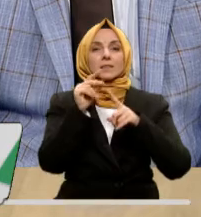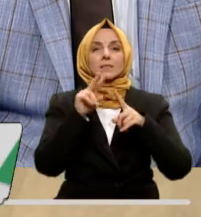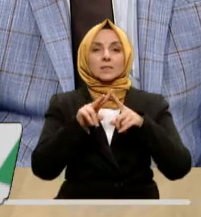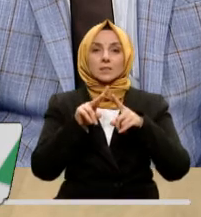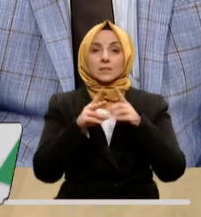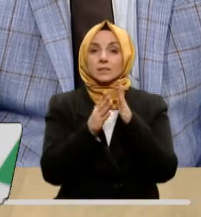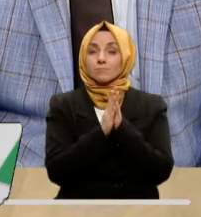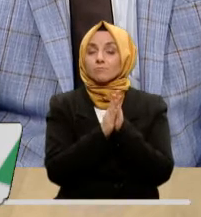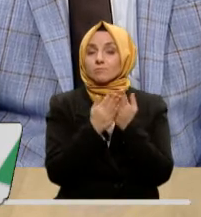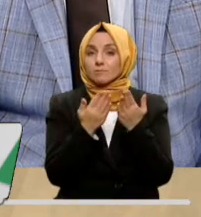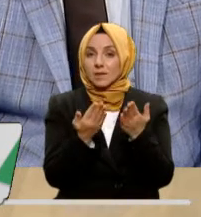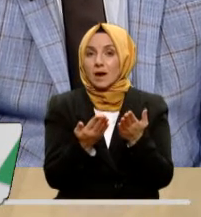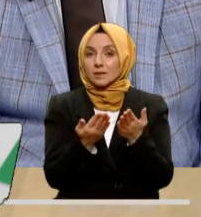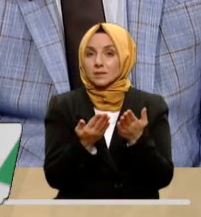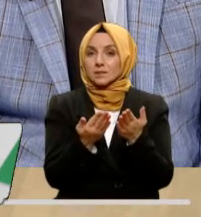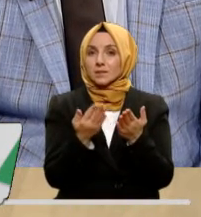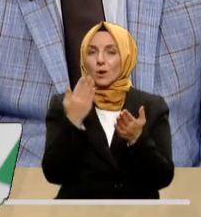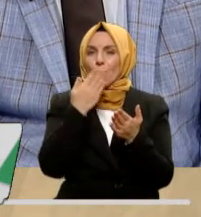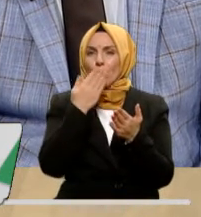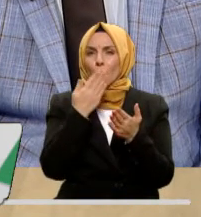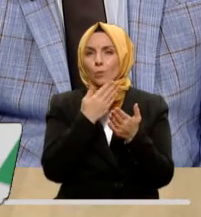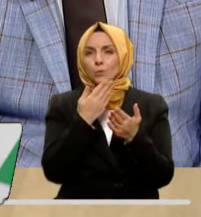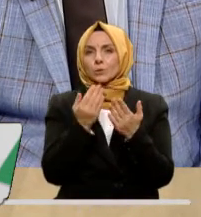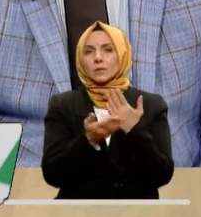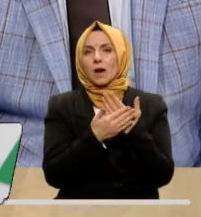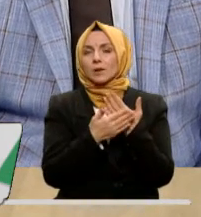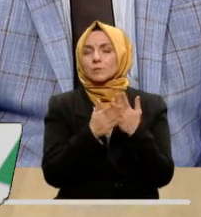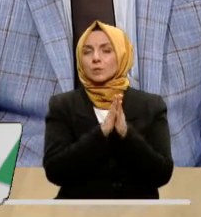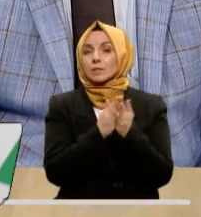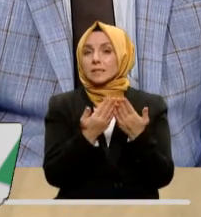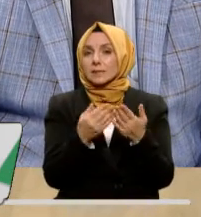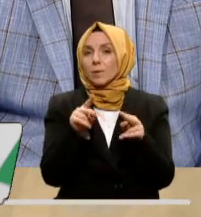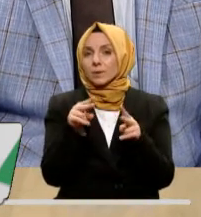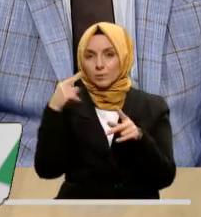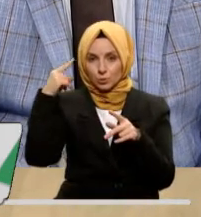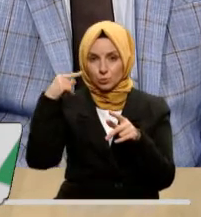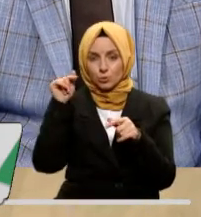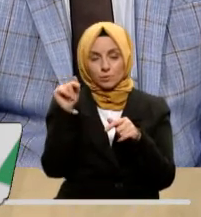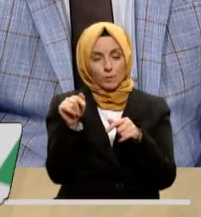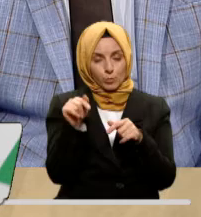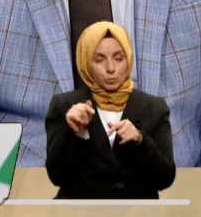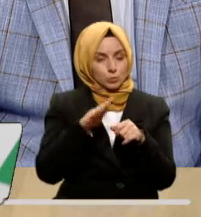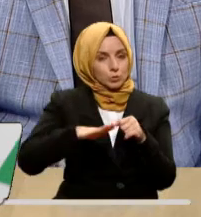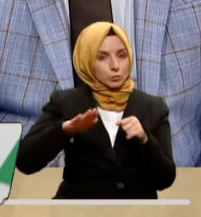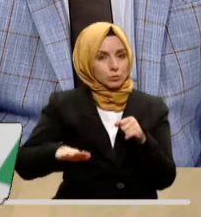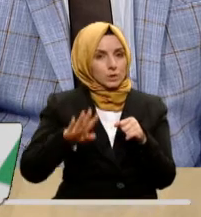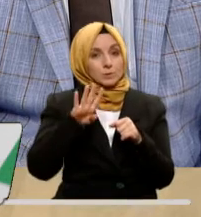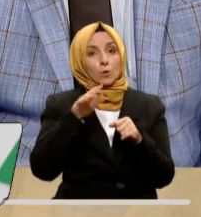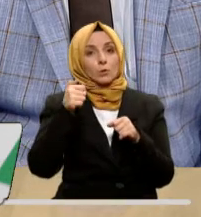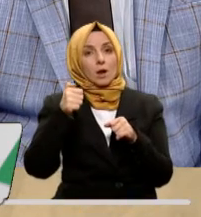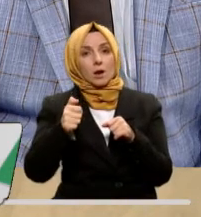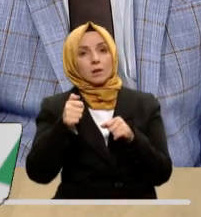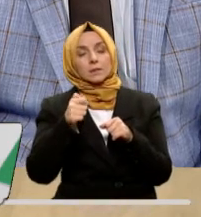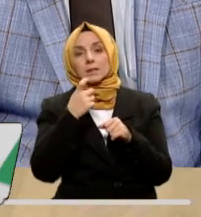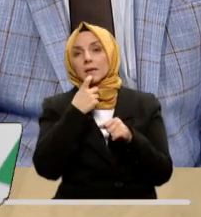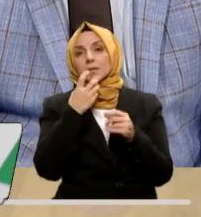gibi bu bir nevi okul materyali olarak düşünüyoruz biz bunu ve bunu Biz çocuklarımızın 4-6 yaş